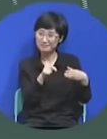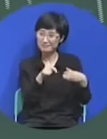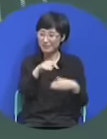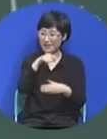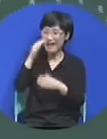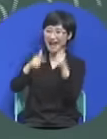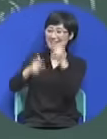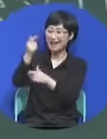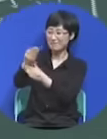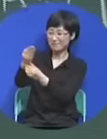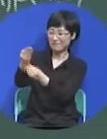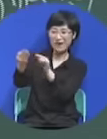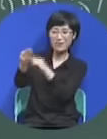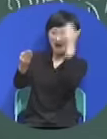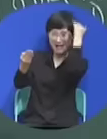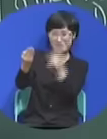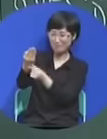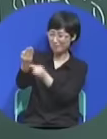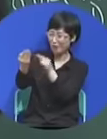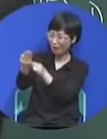무슨 말인지 몰라 지금.